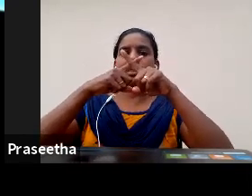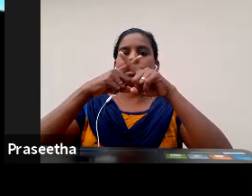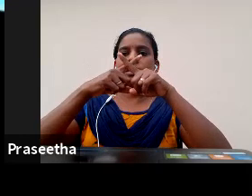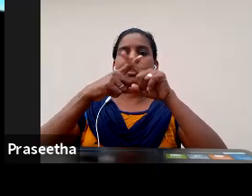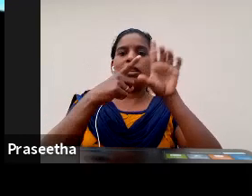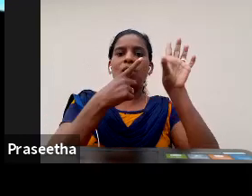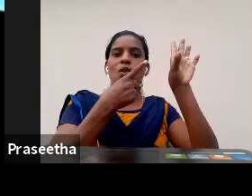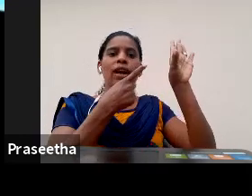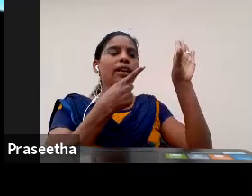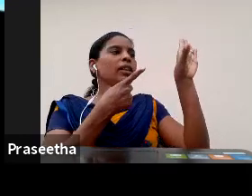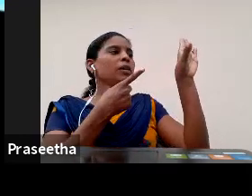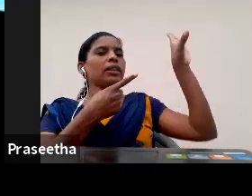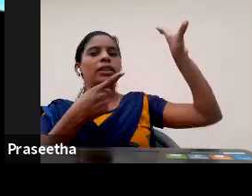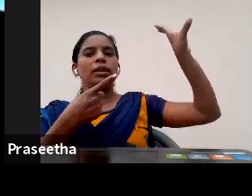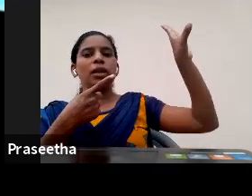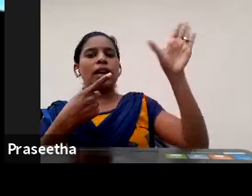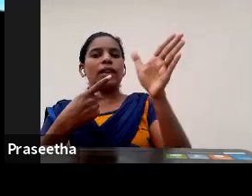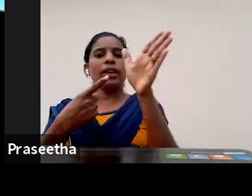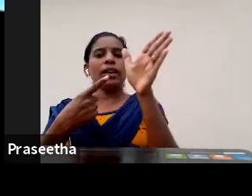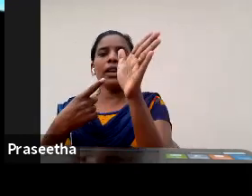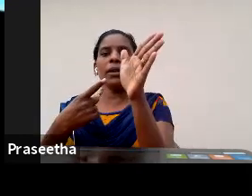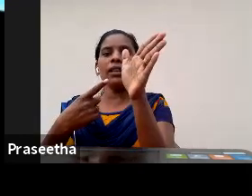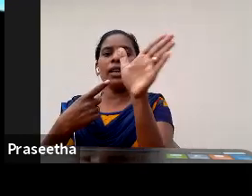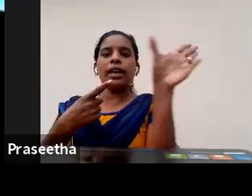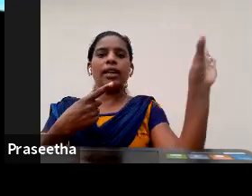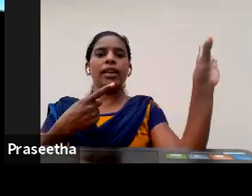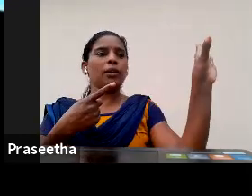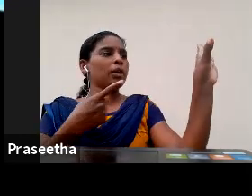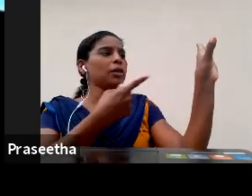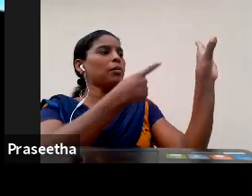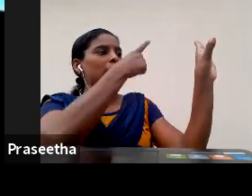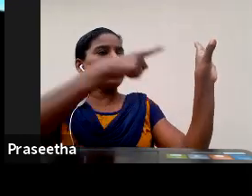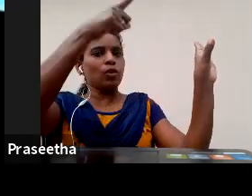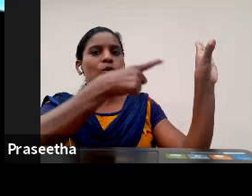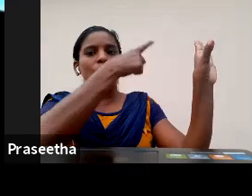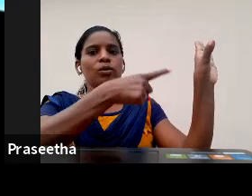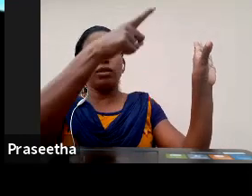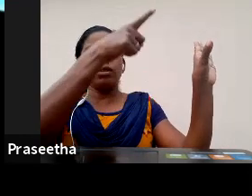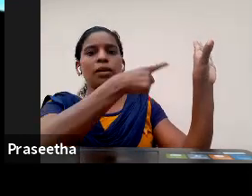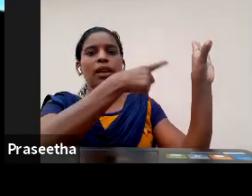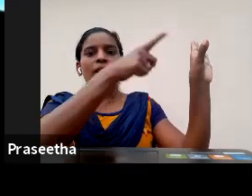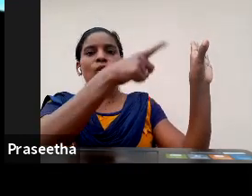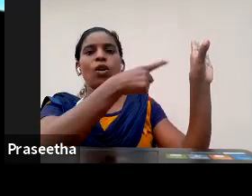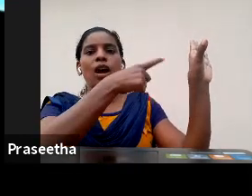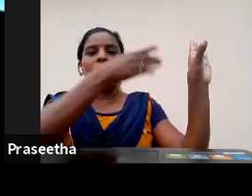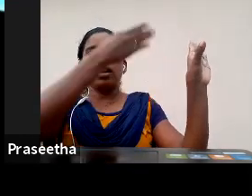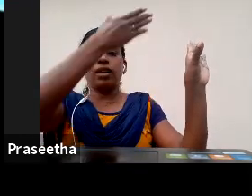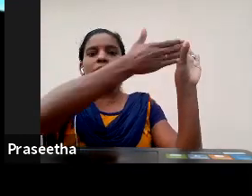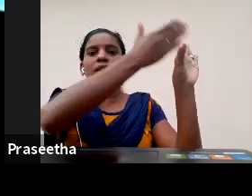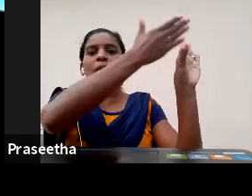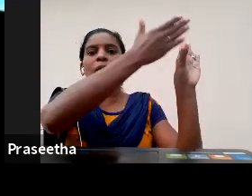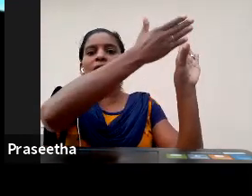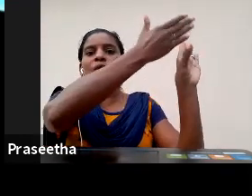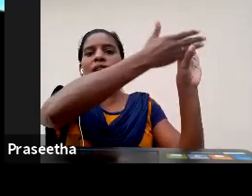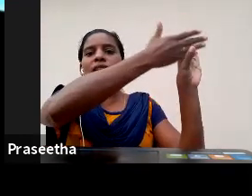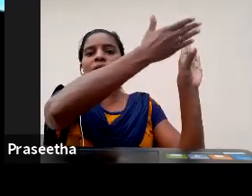എക്സ്. വൈ എന്ന് പറയുന്നത് നമ്മൾ കൈ ഇങ്ങനെ പിടിക്കുന്ന, കൈ ഇങ്ങനെ പിടിക്കുമ്പോ നമുക്ക് ഒരു എന്താ പറയാ കൊക്ക,